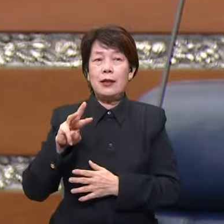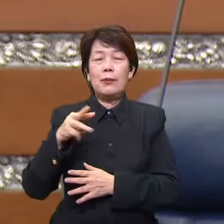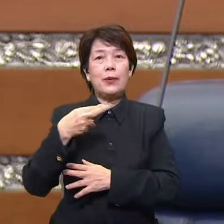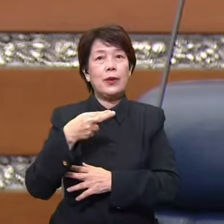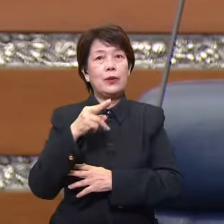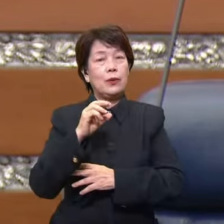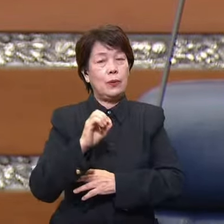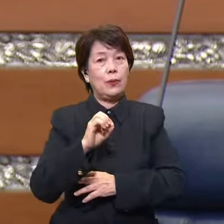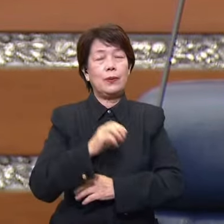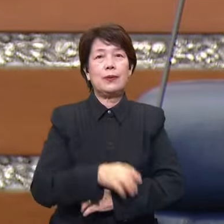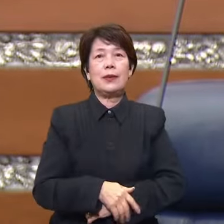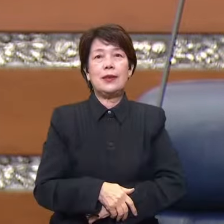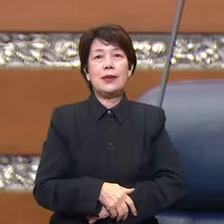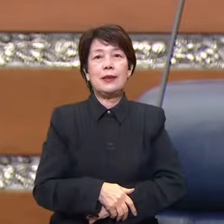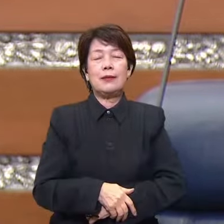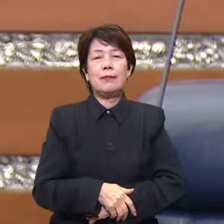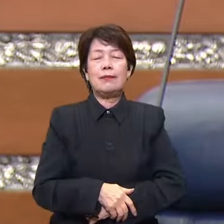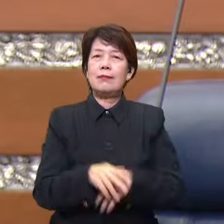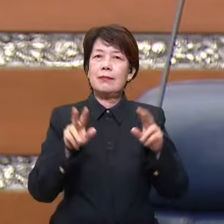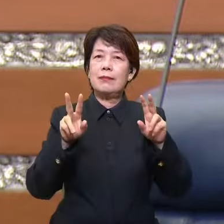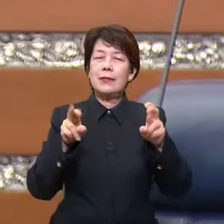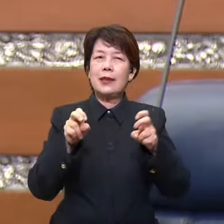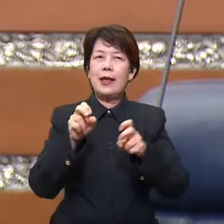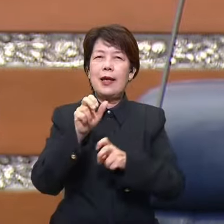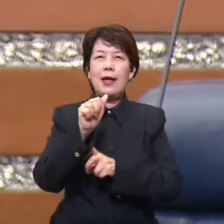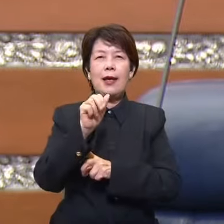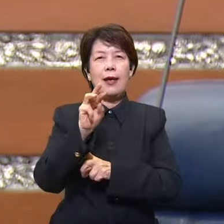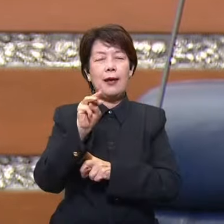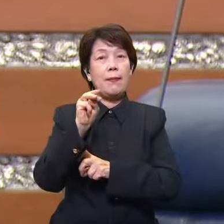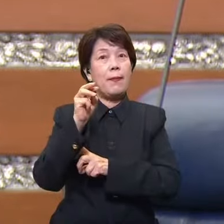satu ancaman dipanggil AMR,